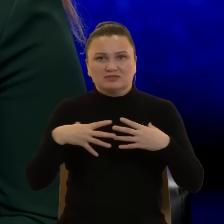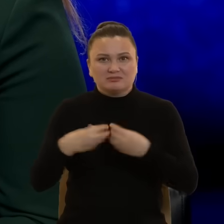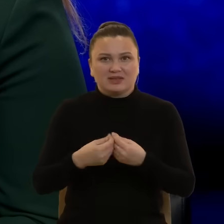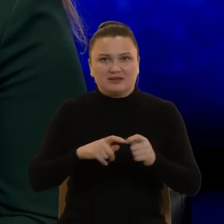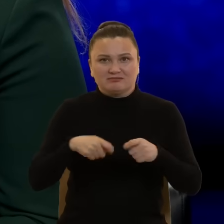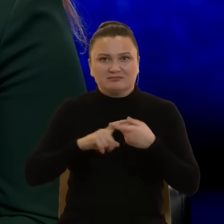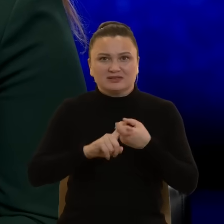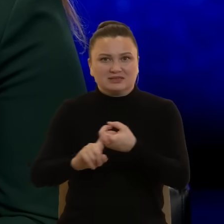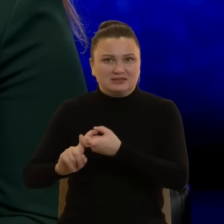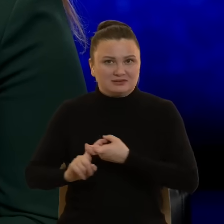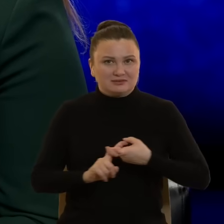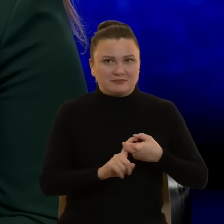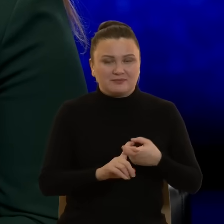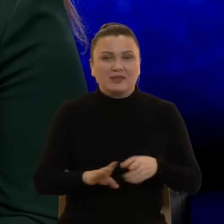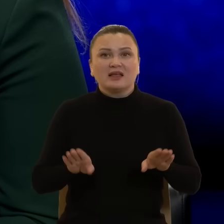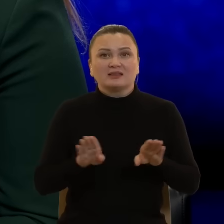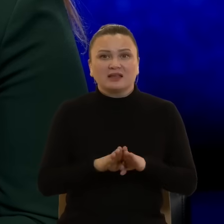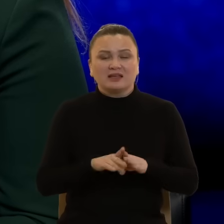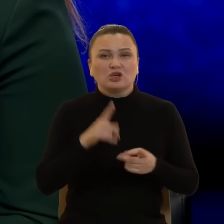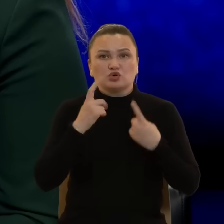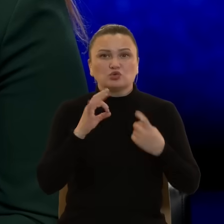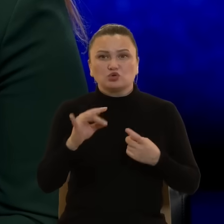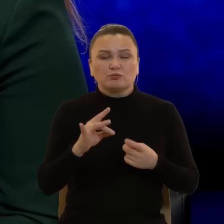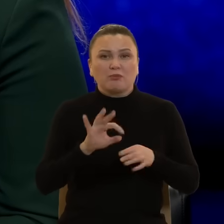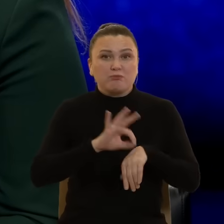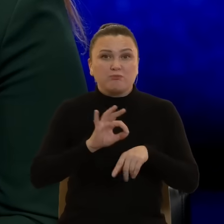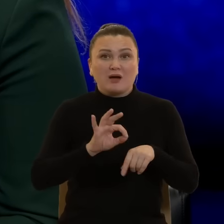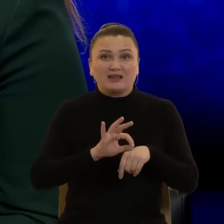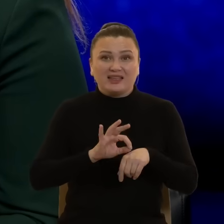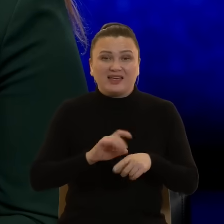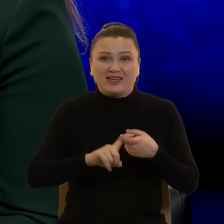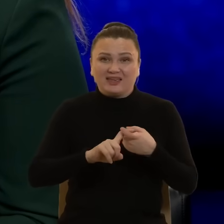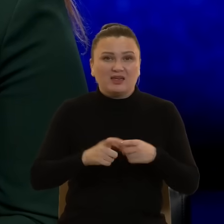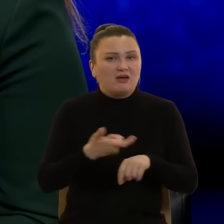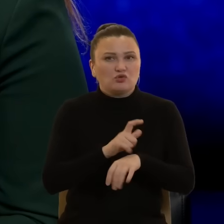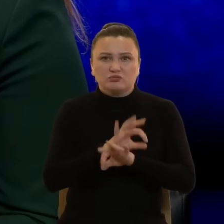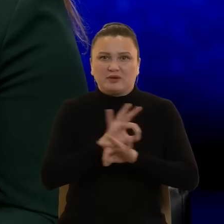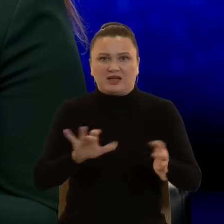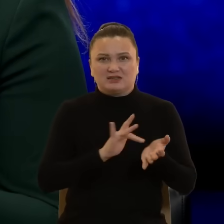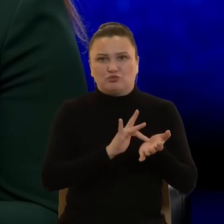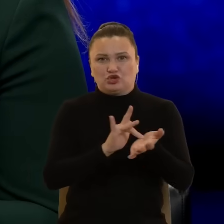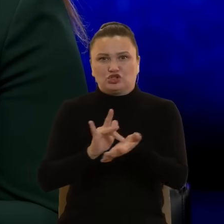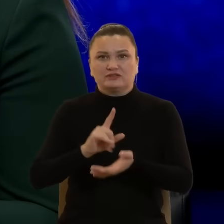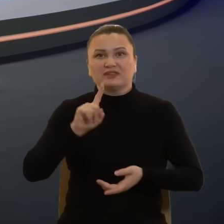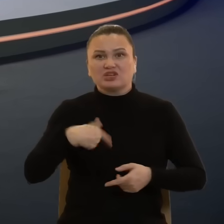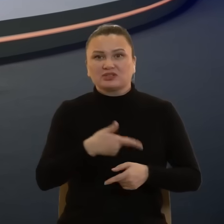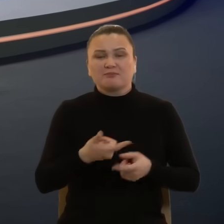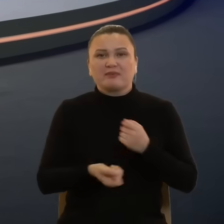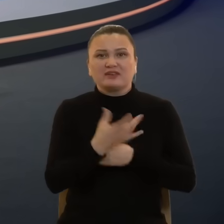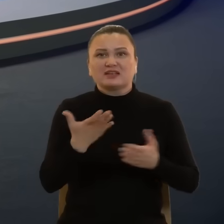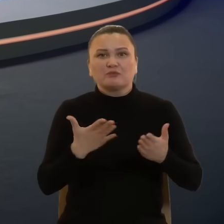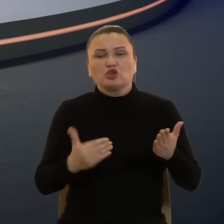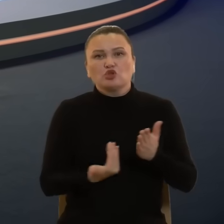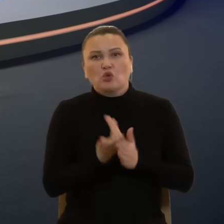окружению. Собственно, такие супербактерии прекрасно путешествуют. И даже если они появляются, например, с какими-то